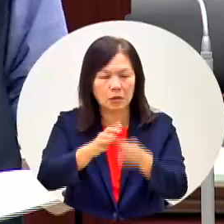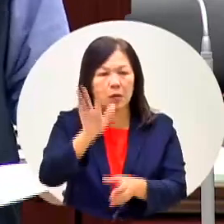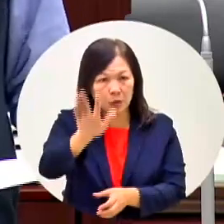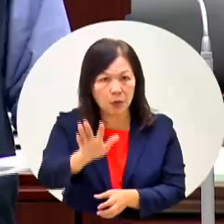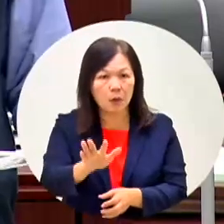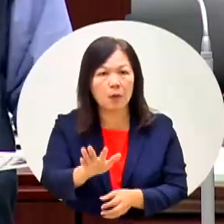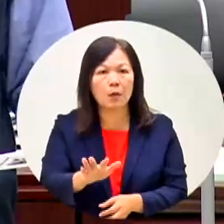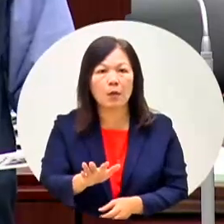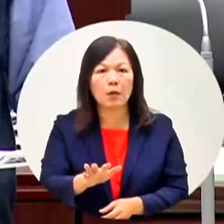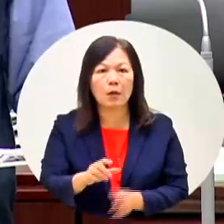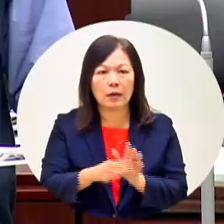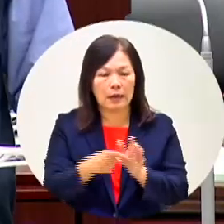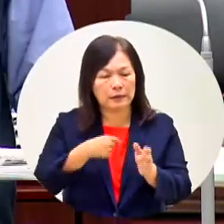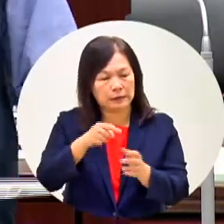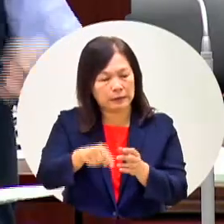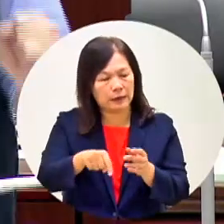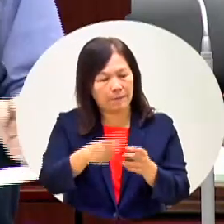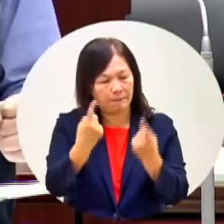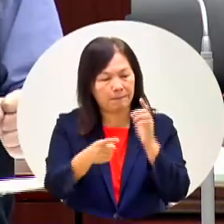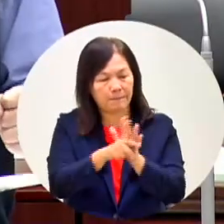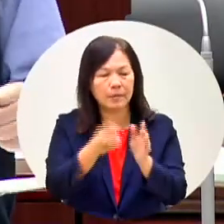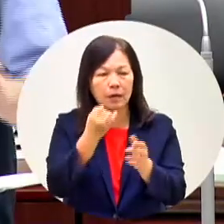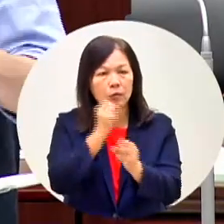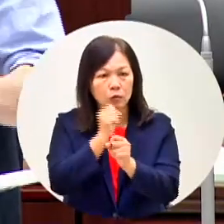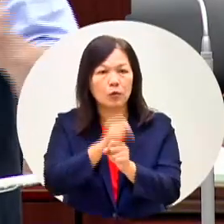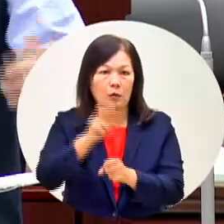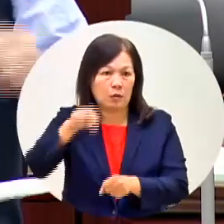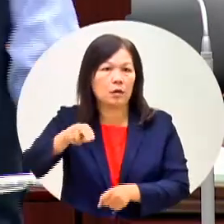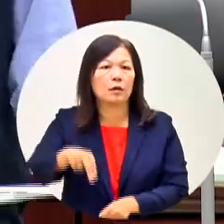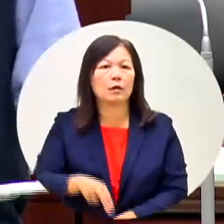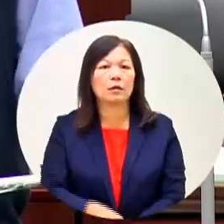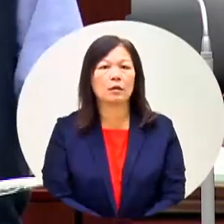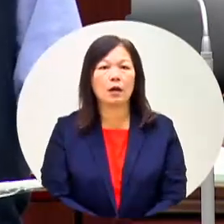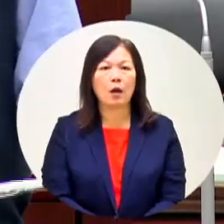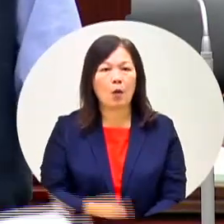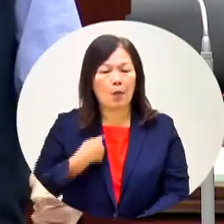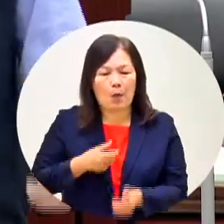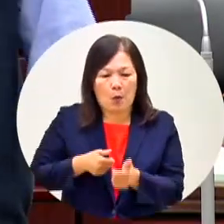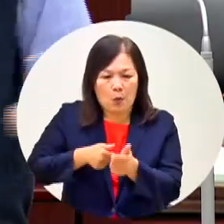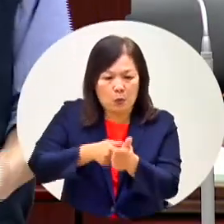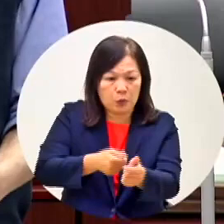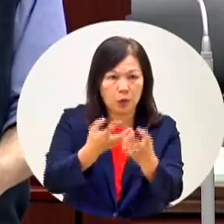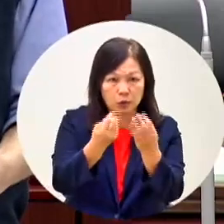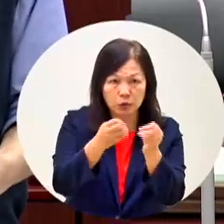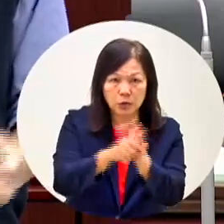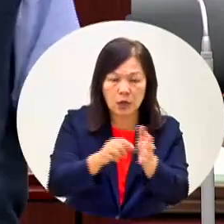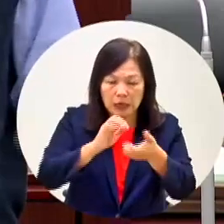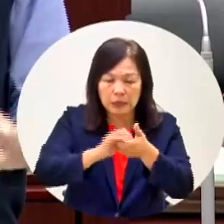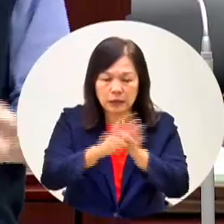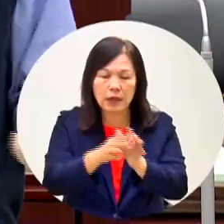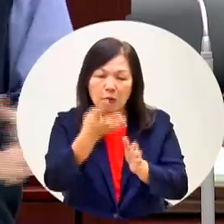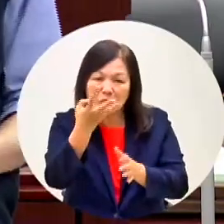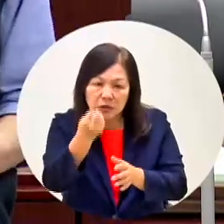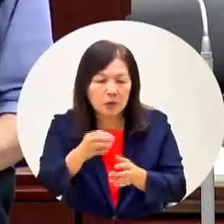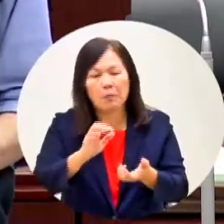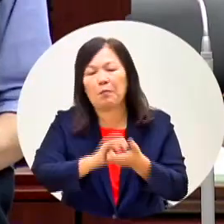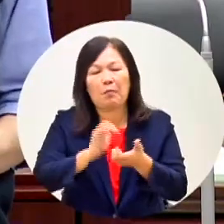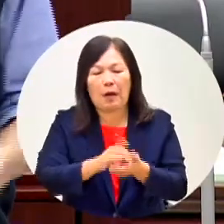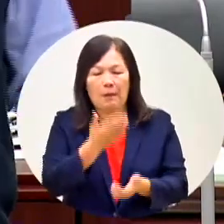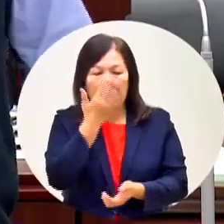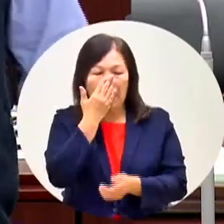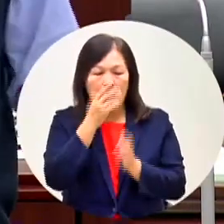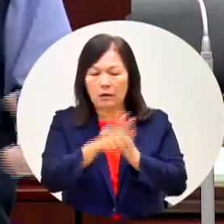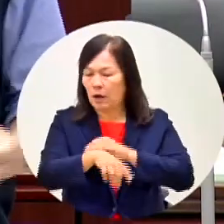有可行性的。所以我们不会追求一个数字，一定要十座、二十座，不敢这样说。但是我们要盘整，到底有多少文资